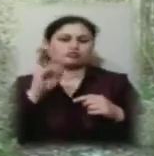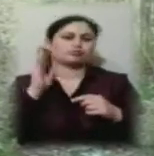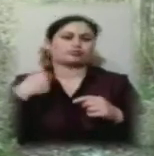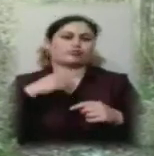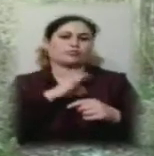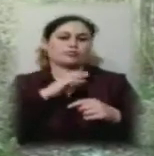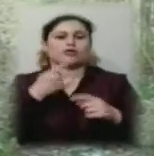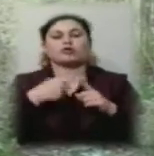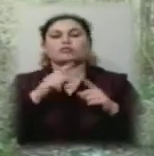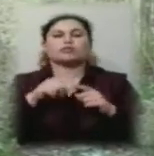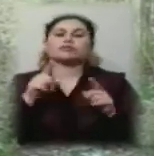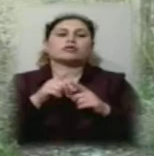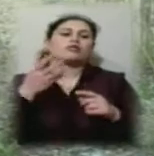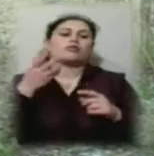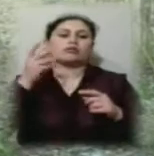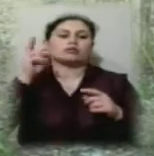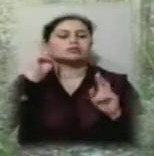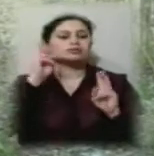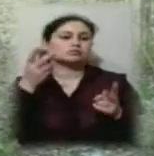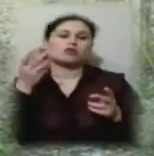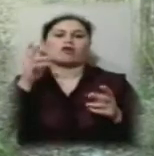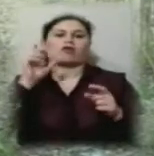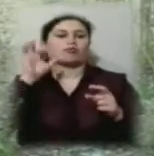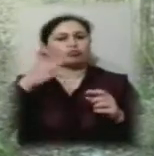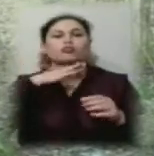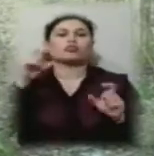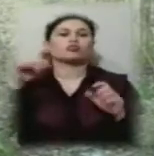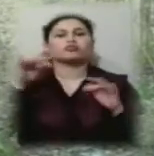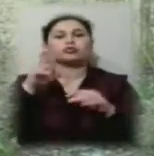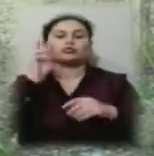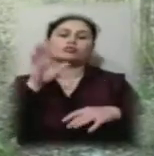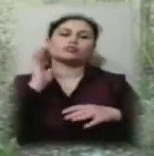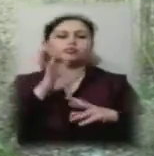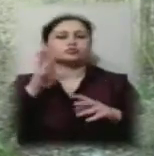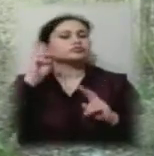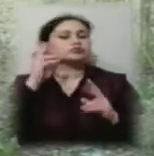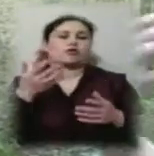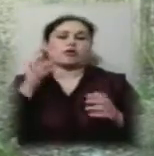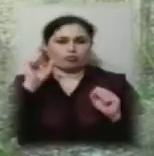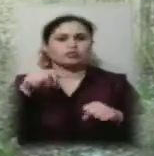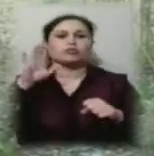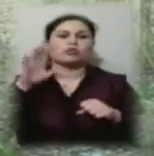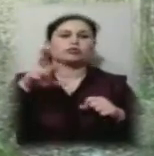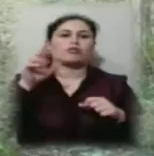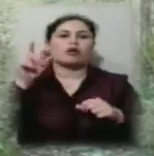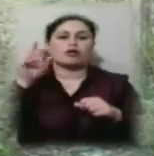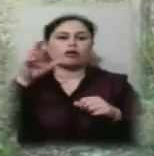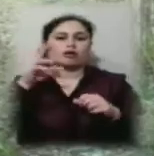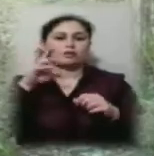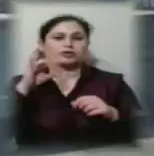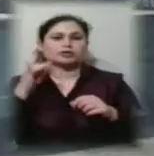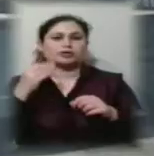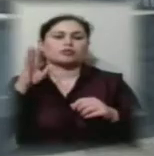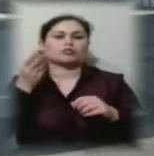значно вирости пасажиропотік, щоб комунальне підприємство могло власними силами сплачувати цей кредит. Тож, частина буде виплачувати